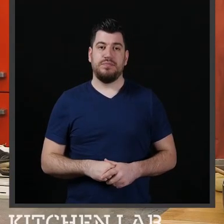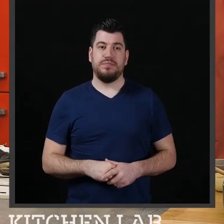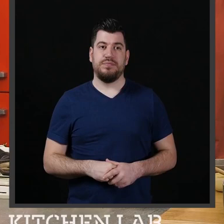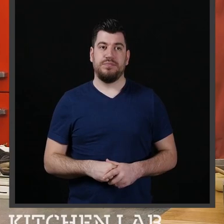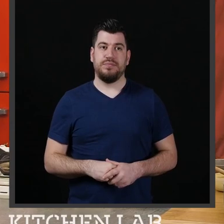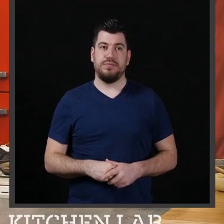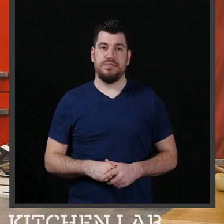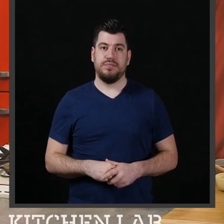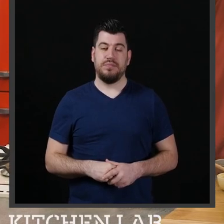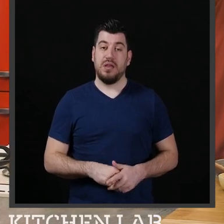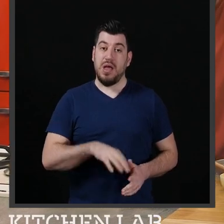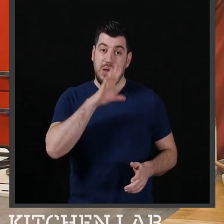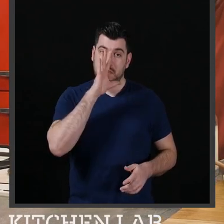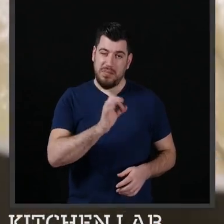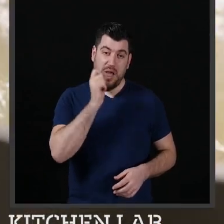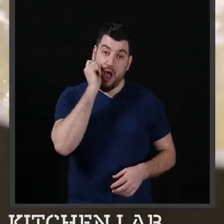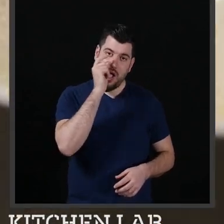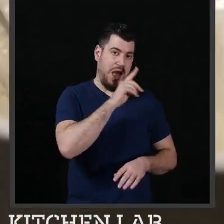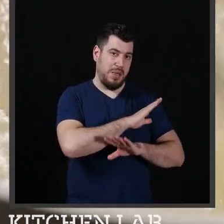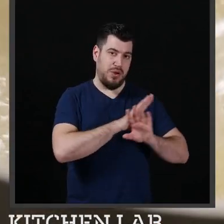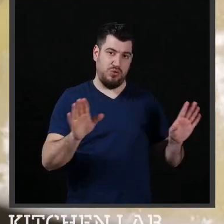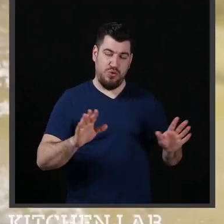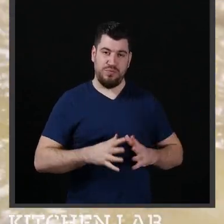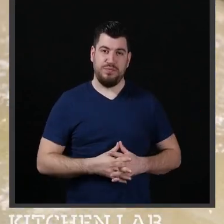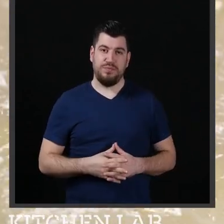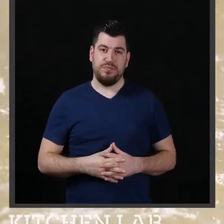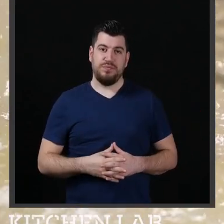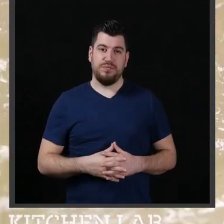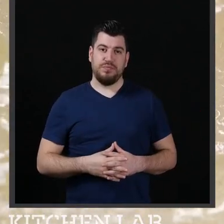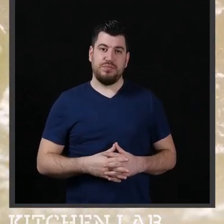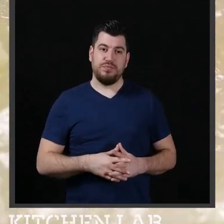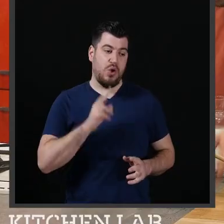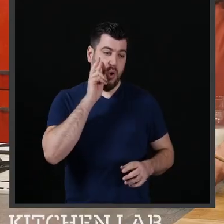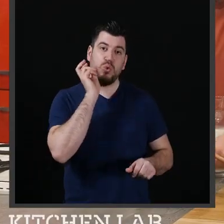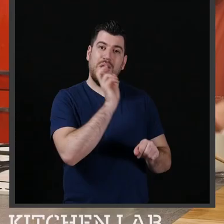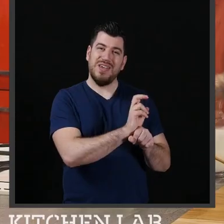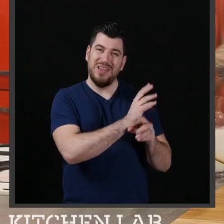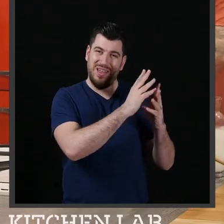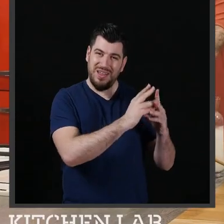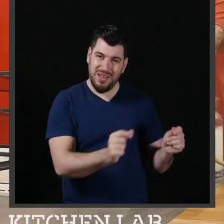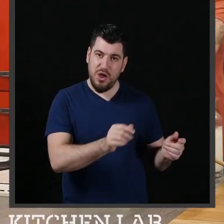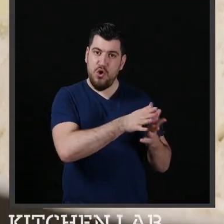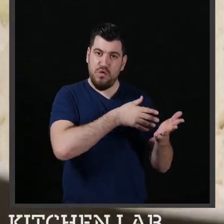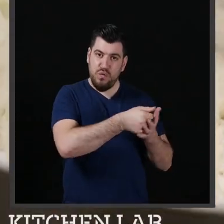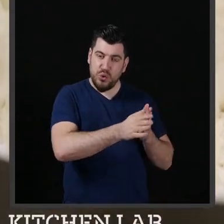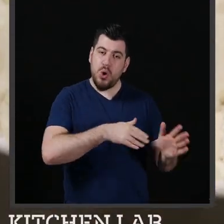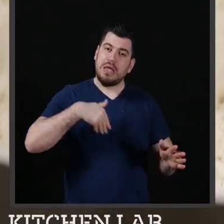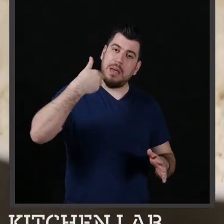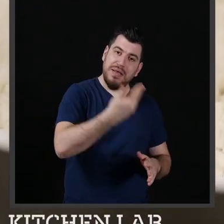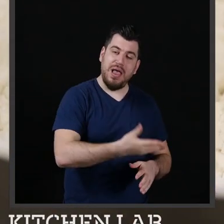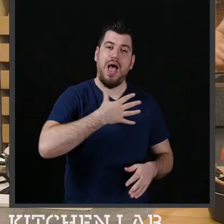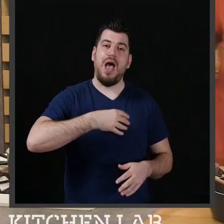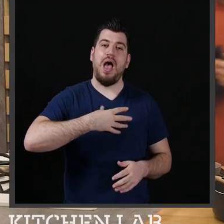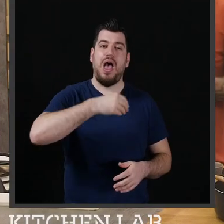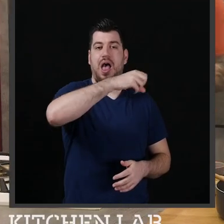Θα γίνουν καταπληκτικά. Κοιτάξτε εδώ, αφήστε να λιώσει το βουτυράκι και με το που λιώσει το βούτυρο ρίχνουμε μέσα το